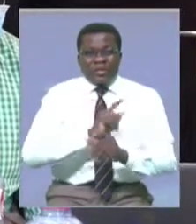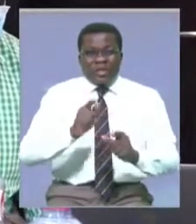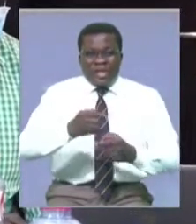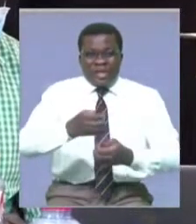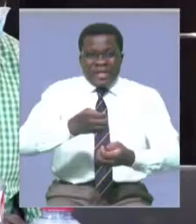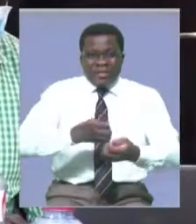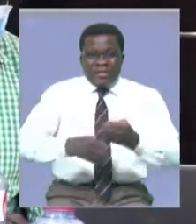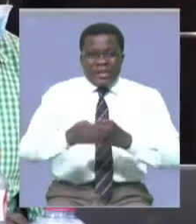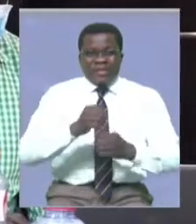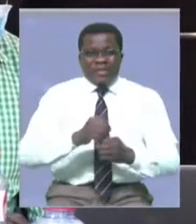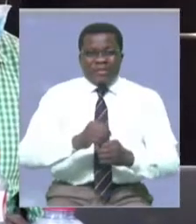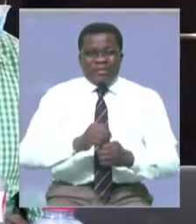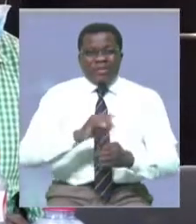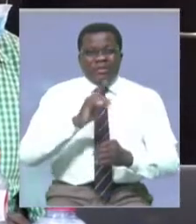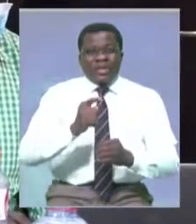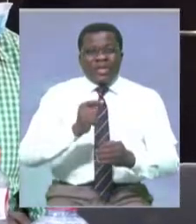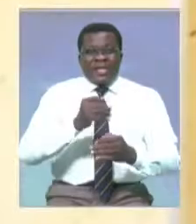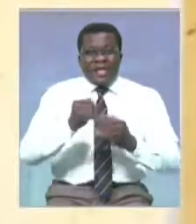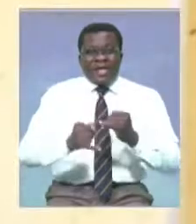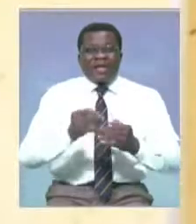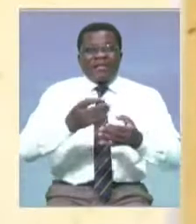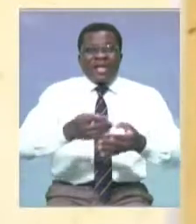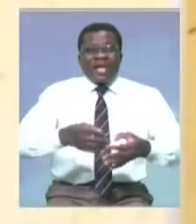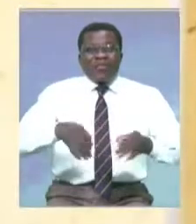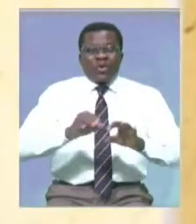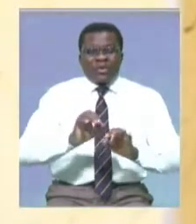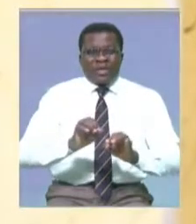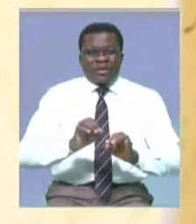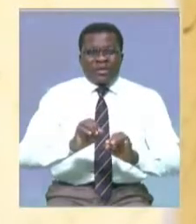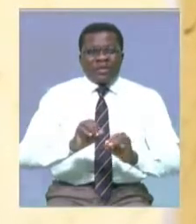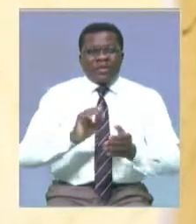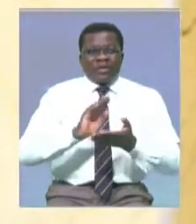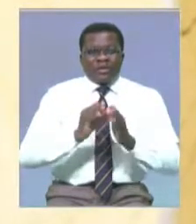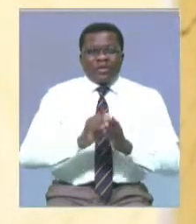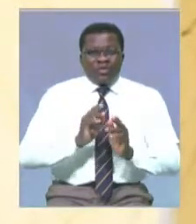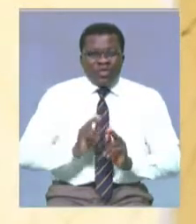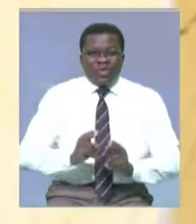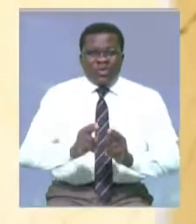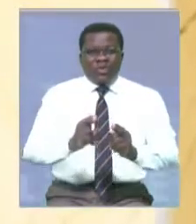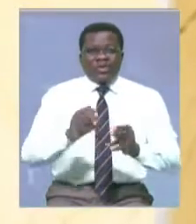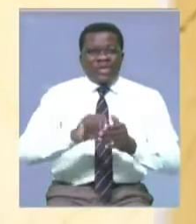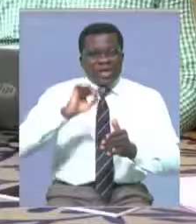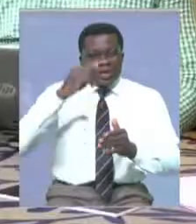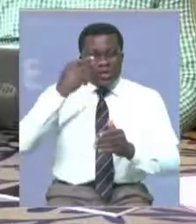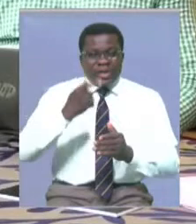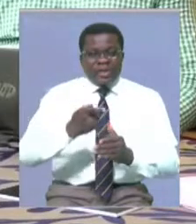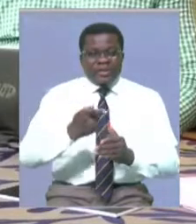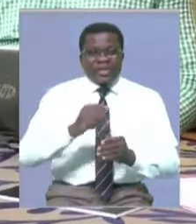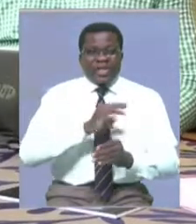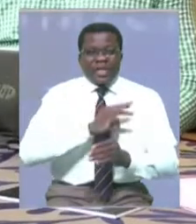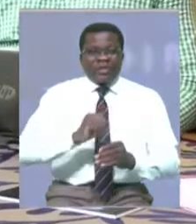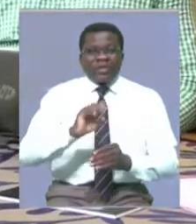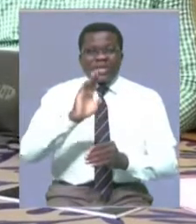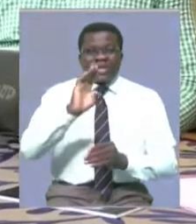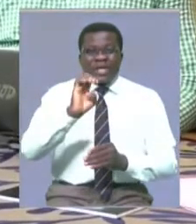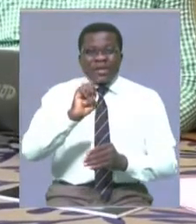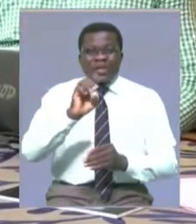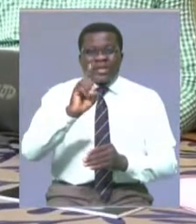libre-échange ZELECA. Il est en effet important et devenu urgent que les États membres de la